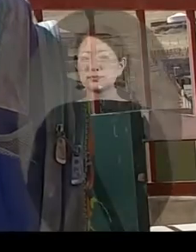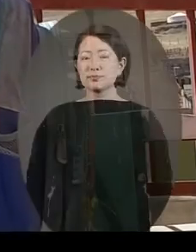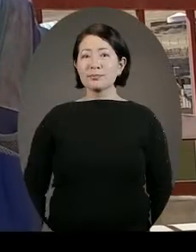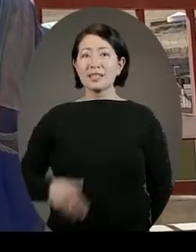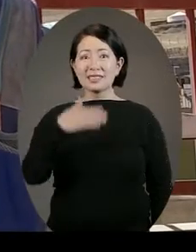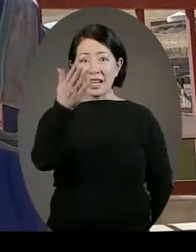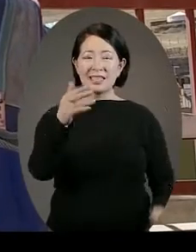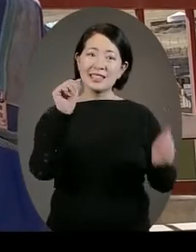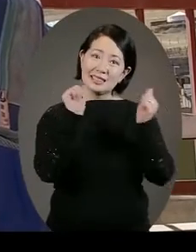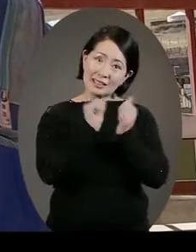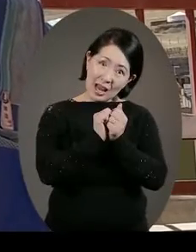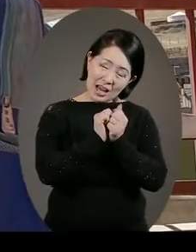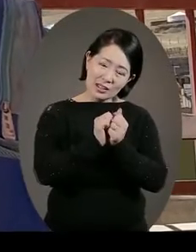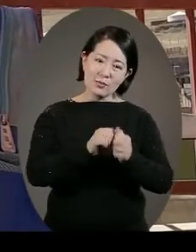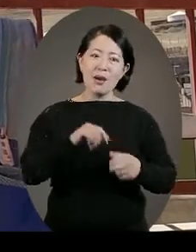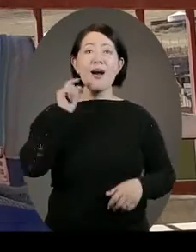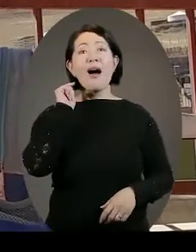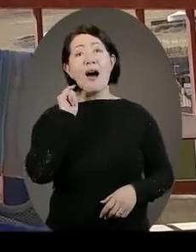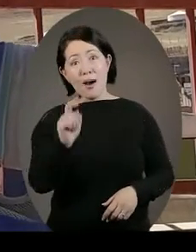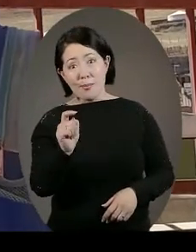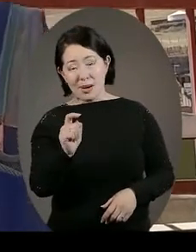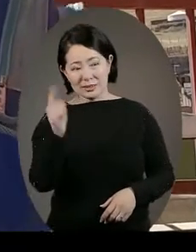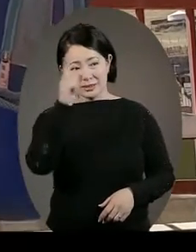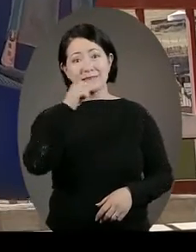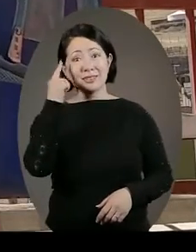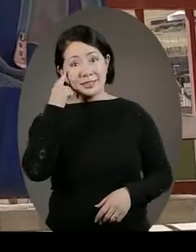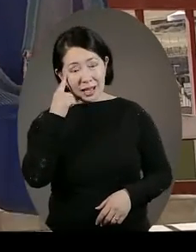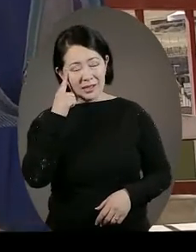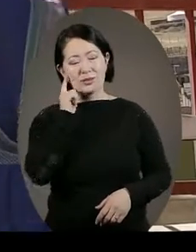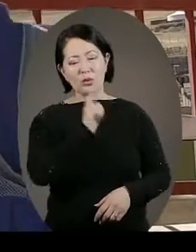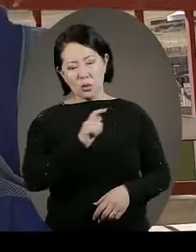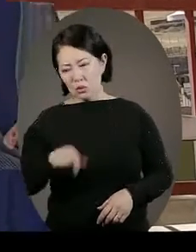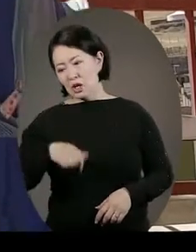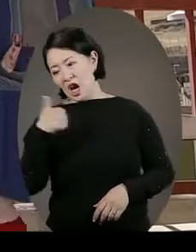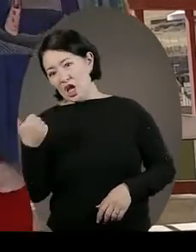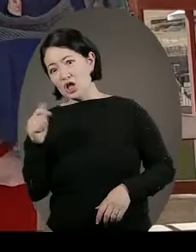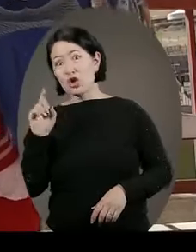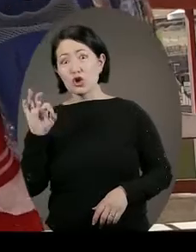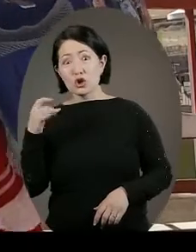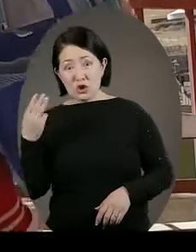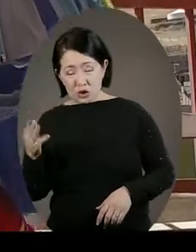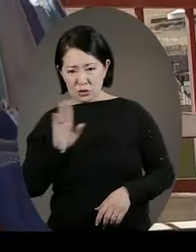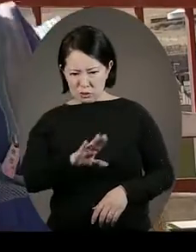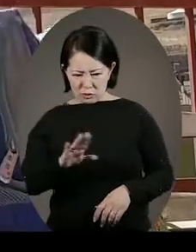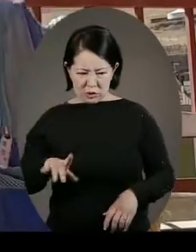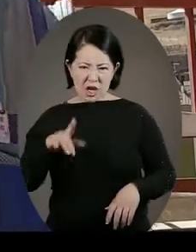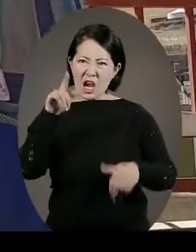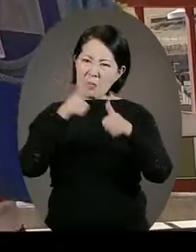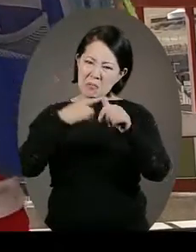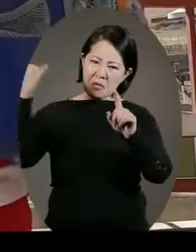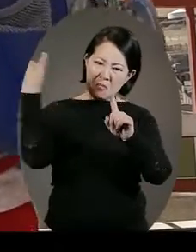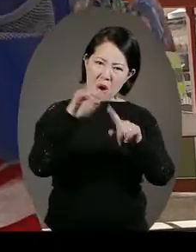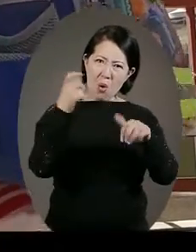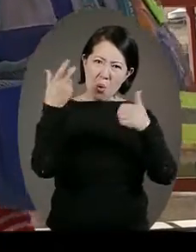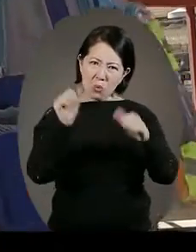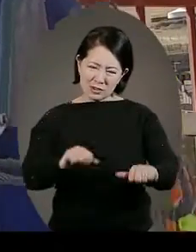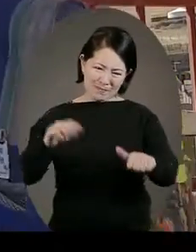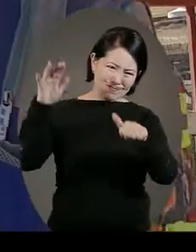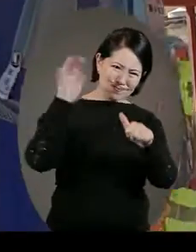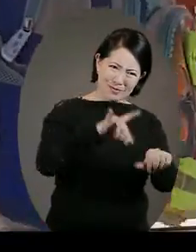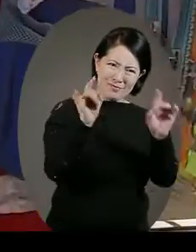Таны найз нөхдийн, хамаатан садан, танил хүмүүс, эсвэл хөршийн тань хүүхэд хэнийгний хүчирхийлэлд өртөж байгааг мэдвэл